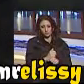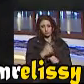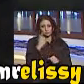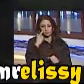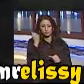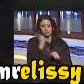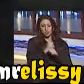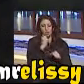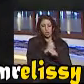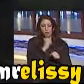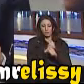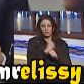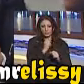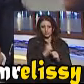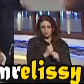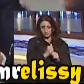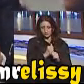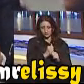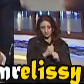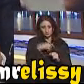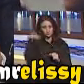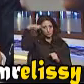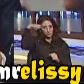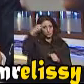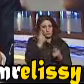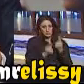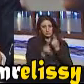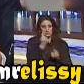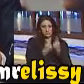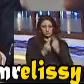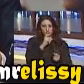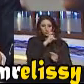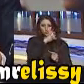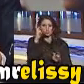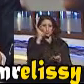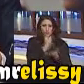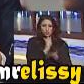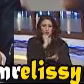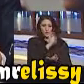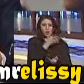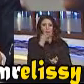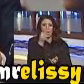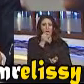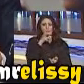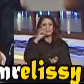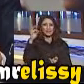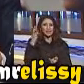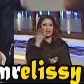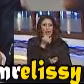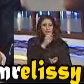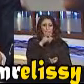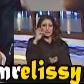المؤقتون بقسم التشغيل بوزاره الزراعه بيقبضوا 40 جنيه شهريا، 40 جنيه في الشهر،